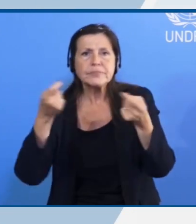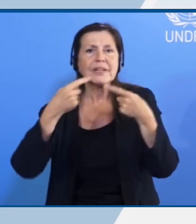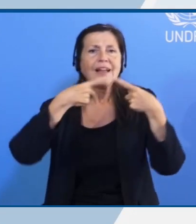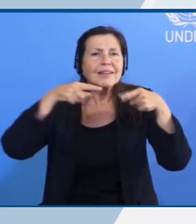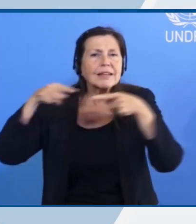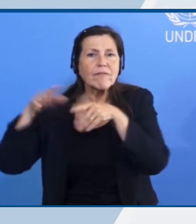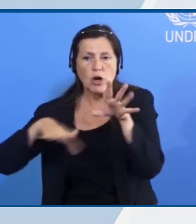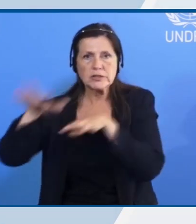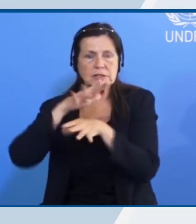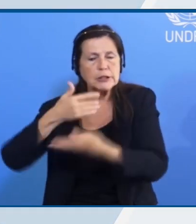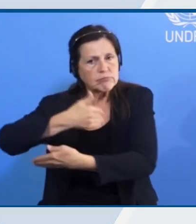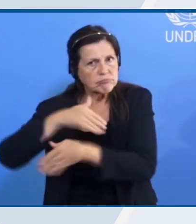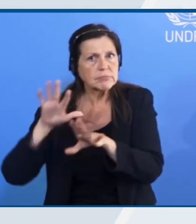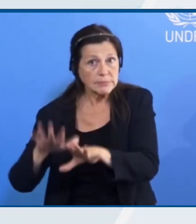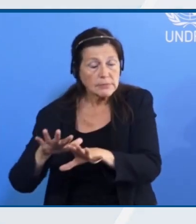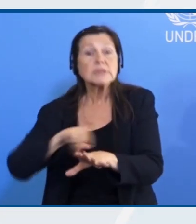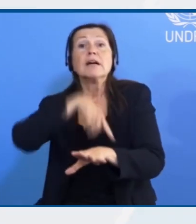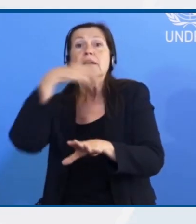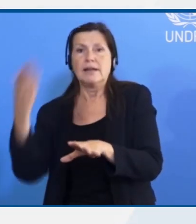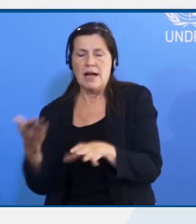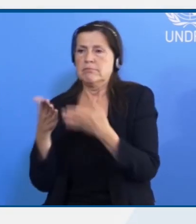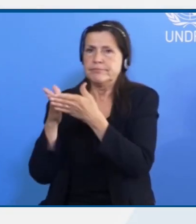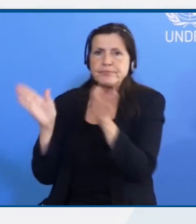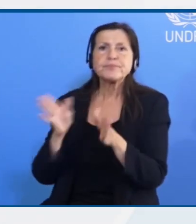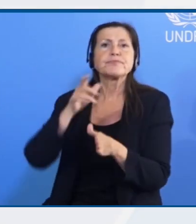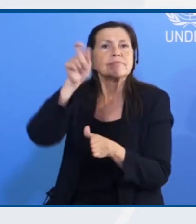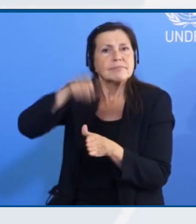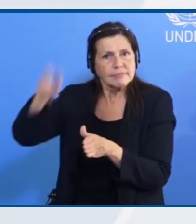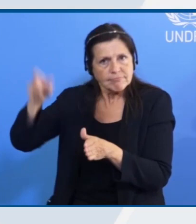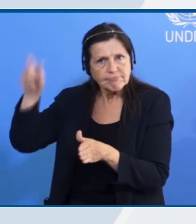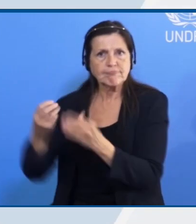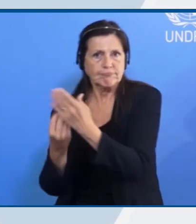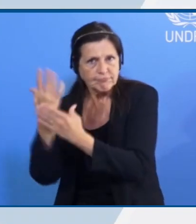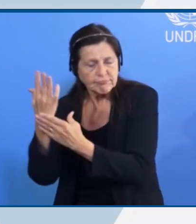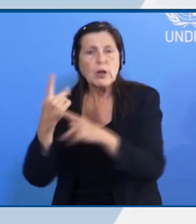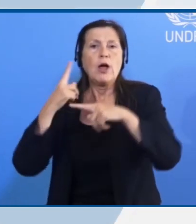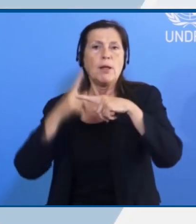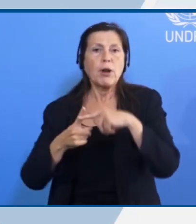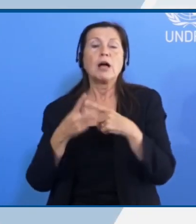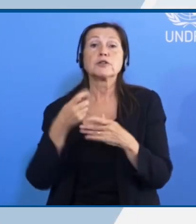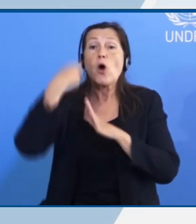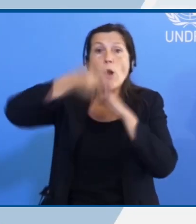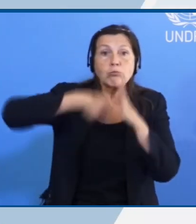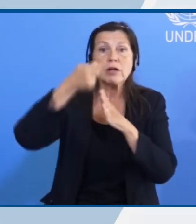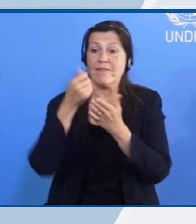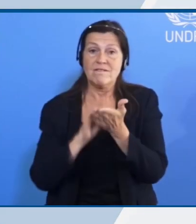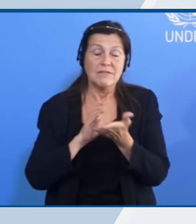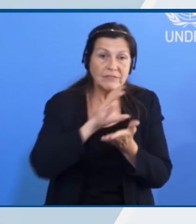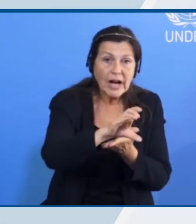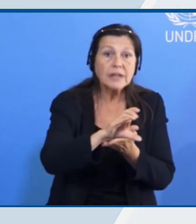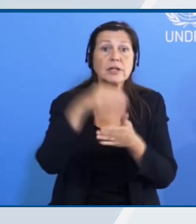e pubblico-privato popolazione, il project finance, le sponsorizzazioni, le perequazioni urbane e